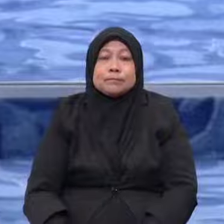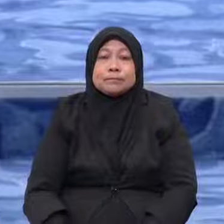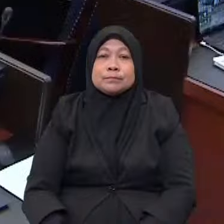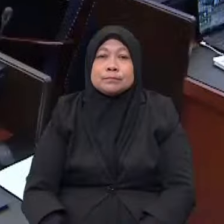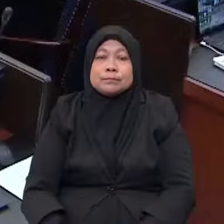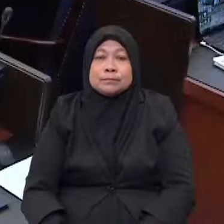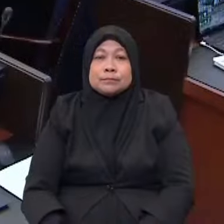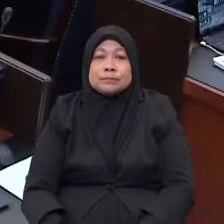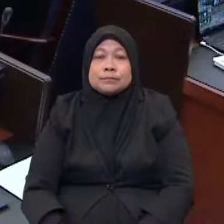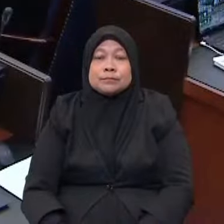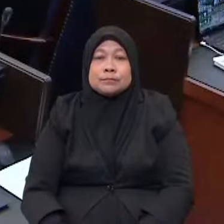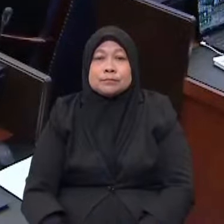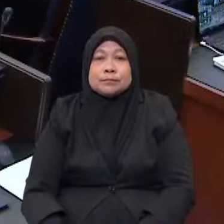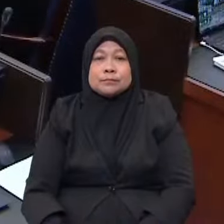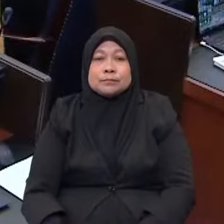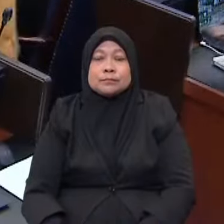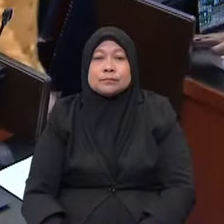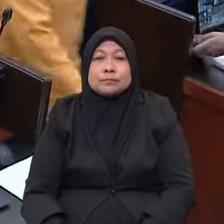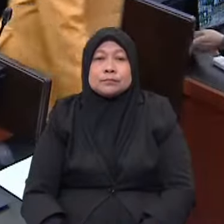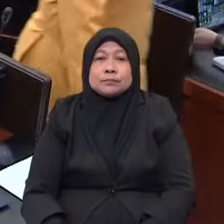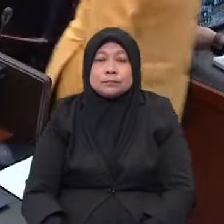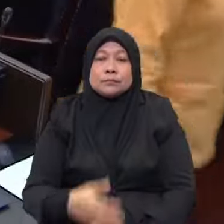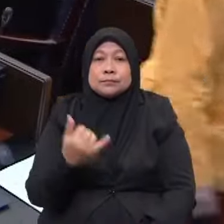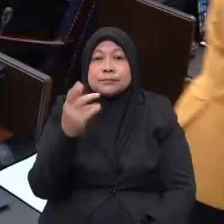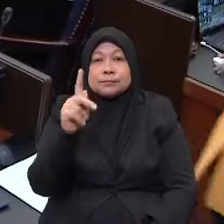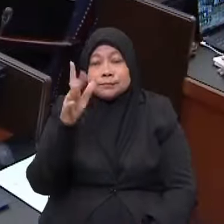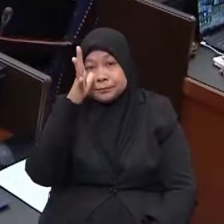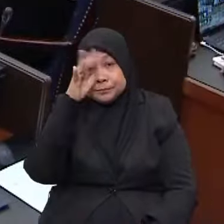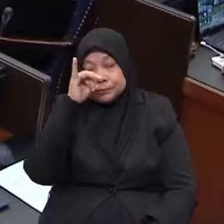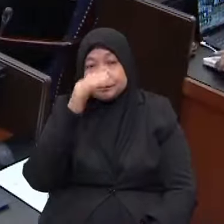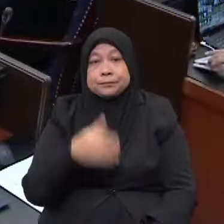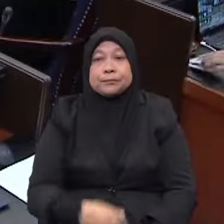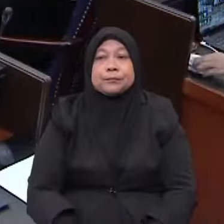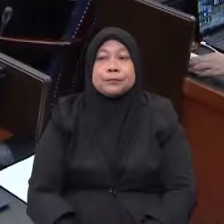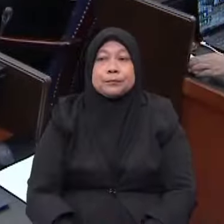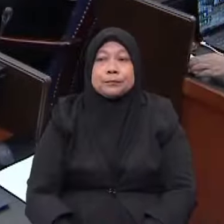Boleh. Baik, Ketua Melaka. Boleh. Terima kasih.